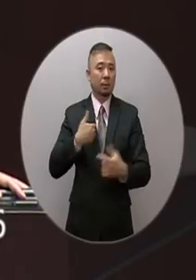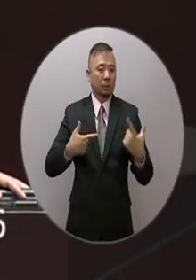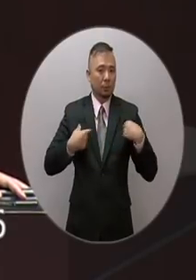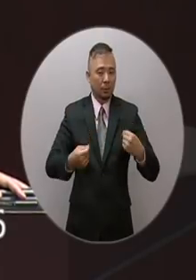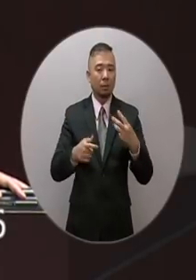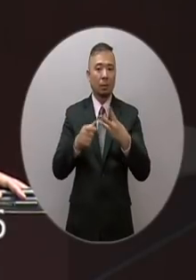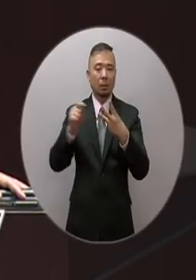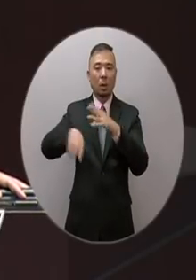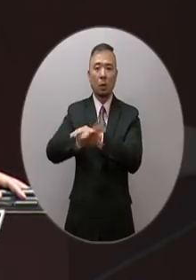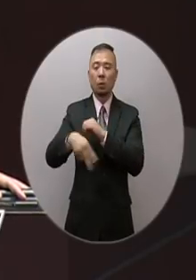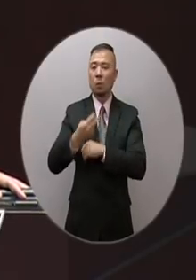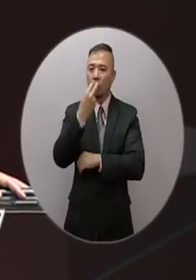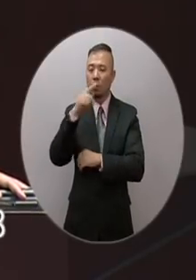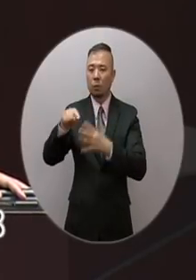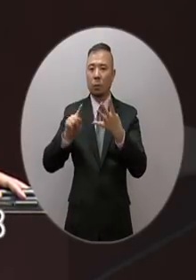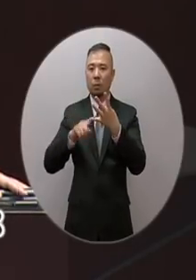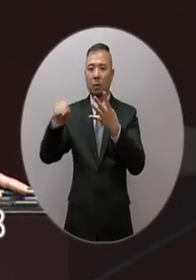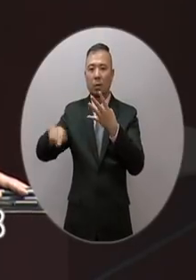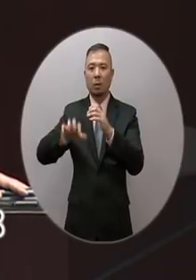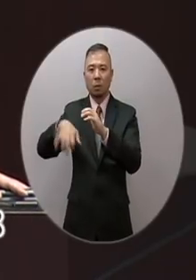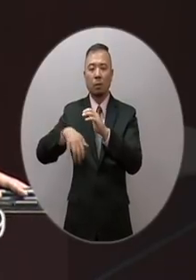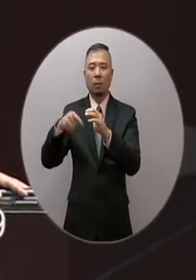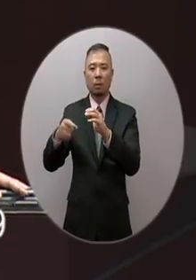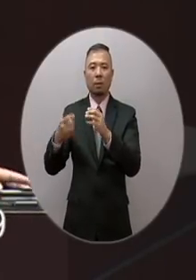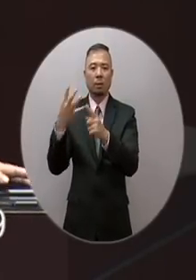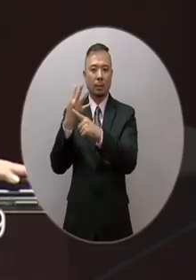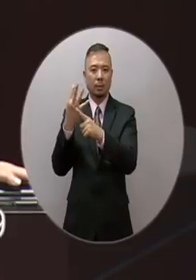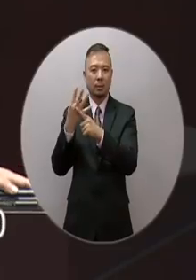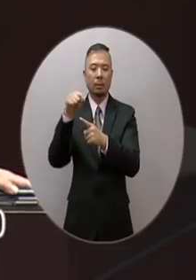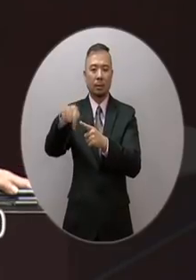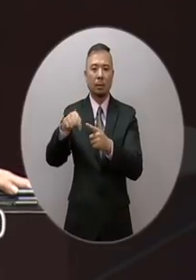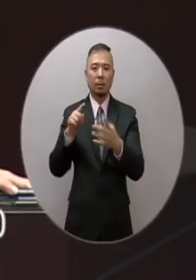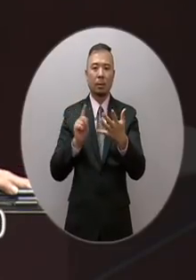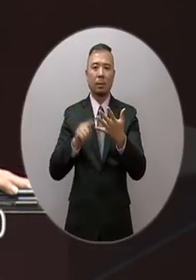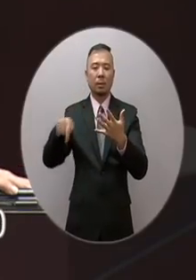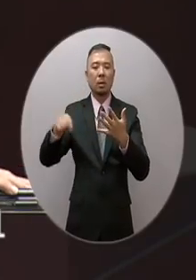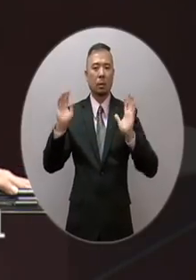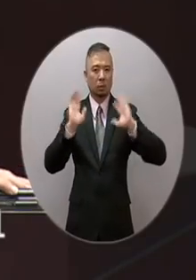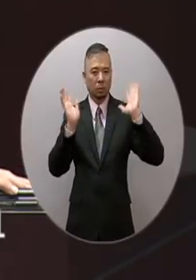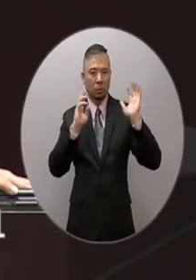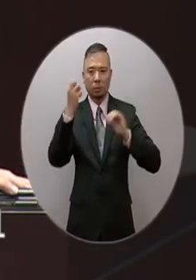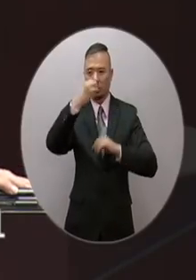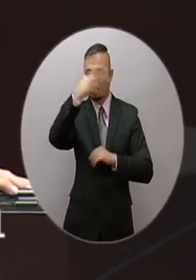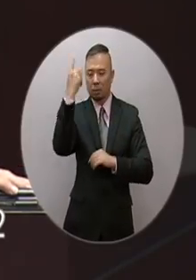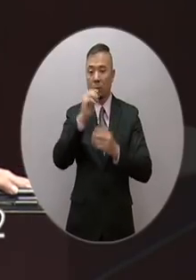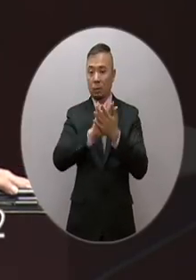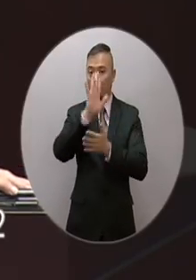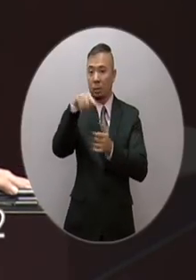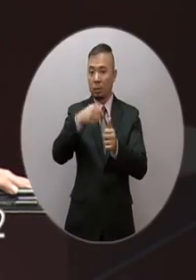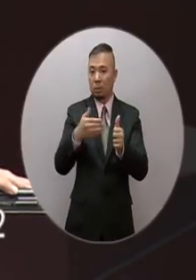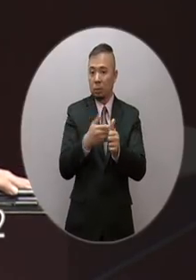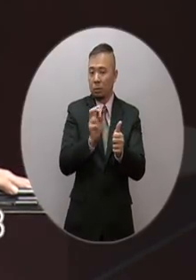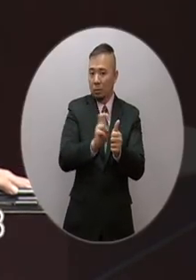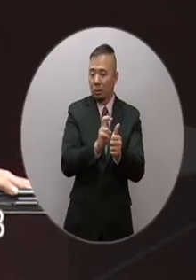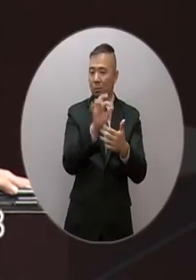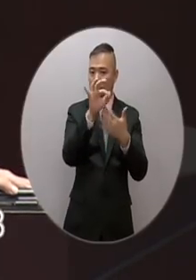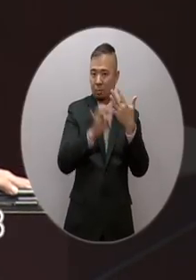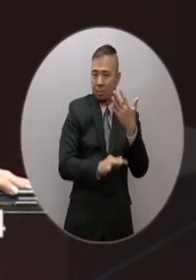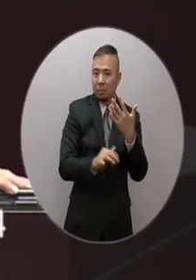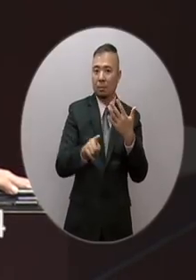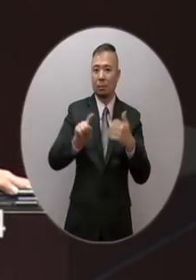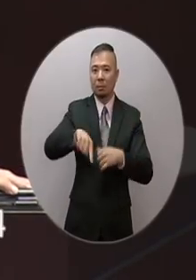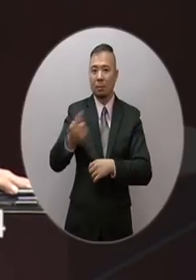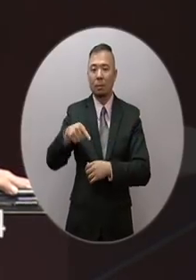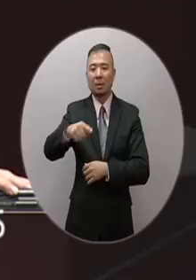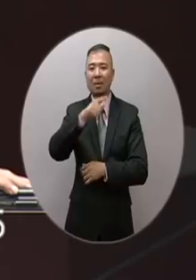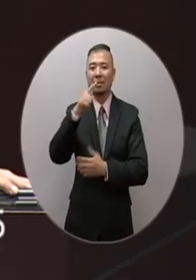空污法、矿业法、公司法、儿童及少年未来教育与发展账户条例，以及私